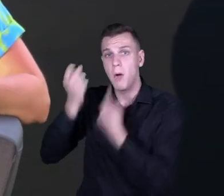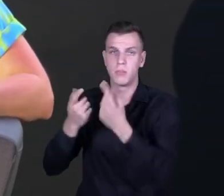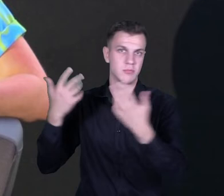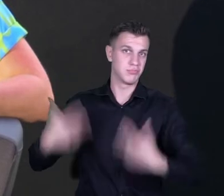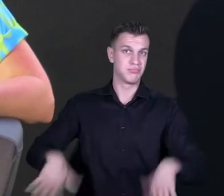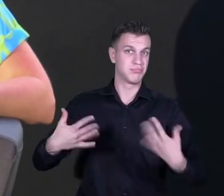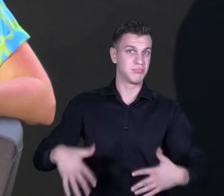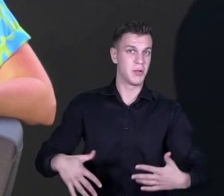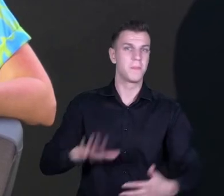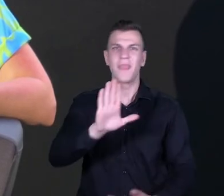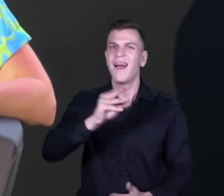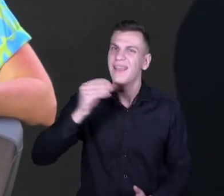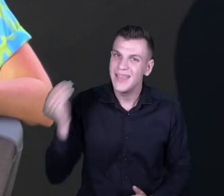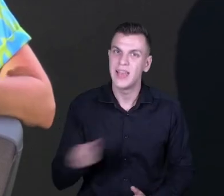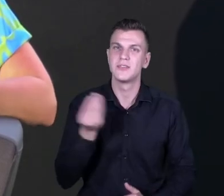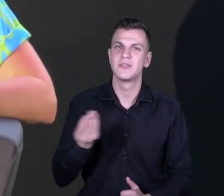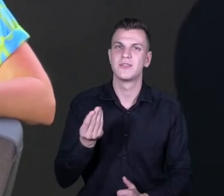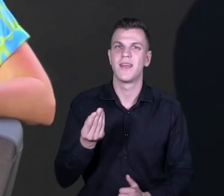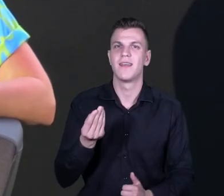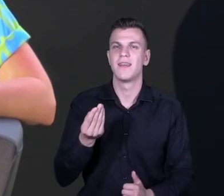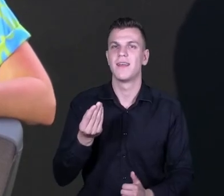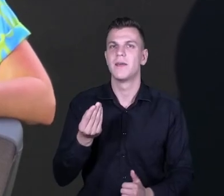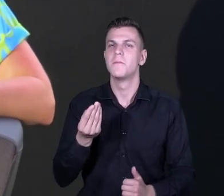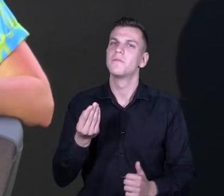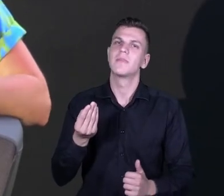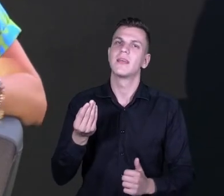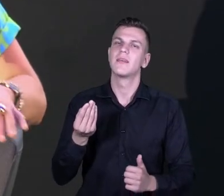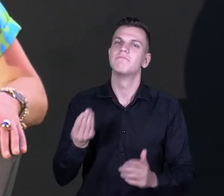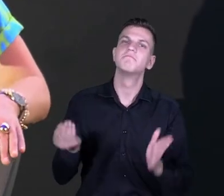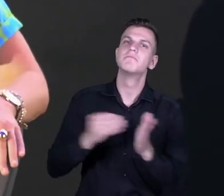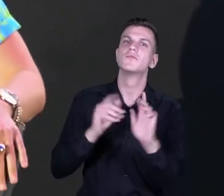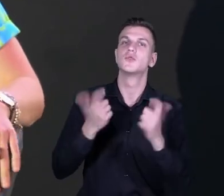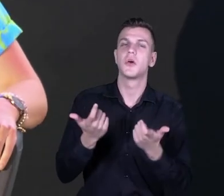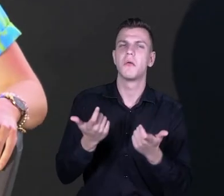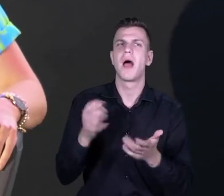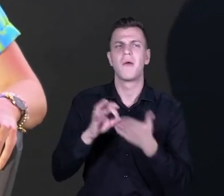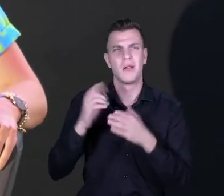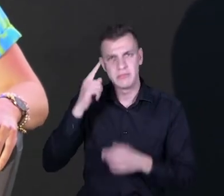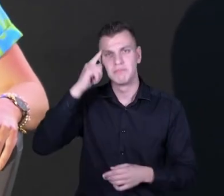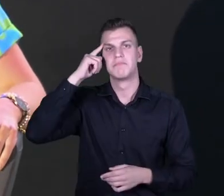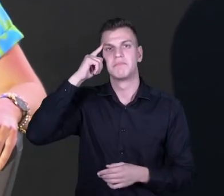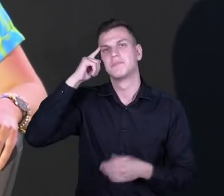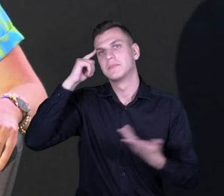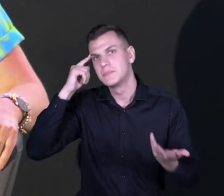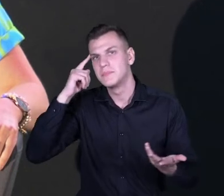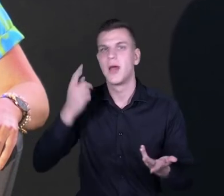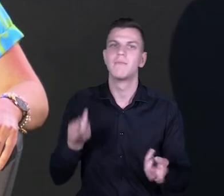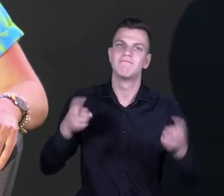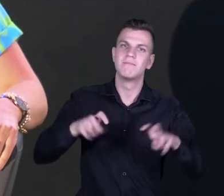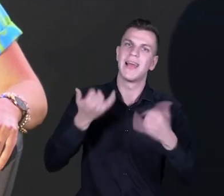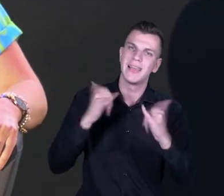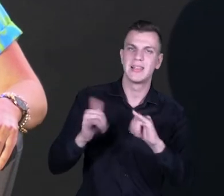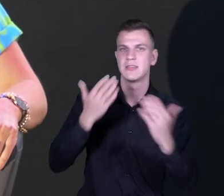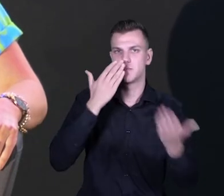troszkę urozmaicić też ten sposób łączenia w pary, to tak na potrzeby chwili wymyśliliśmy też inne jeszcze